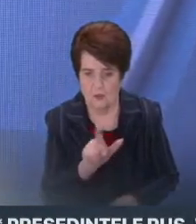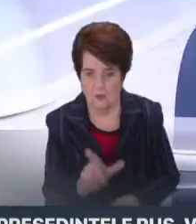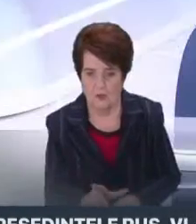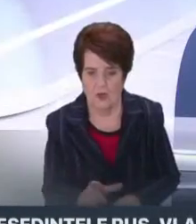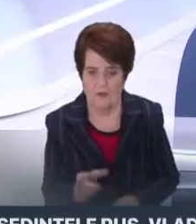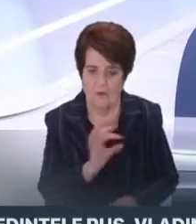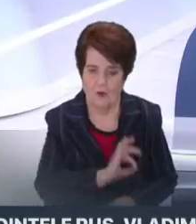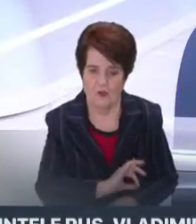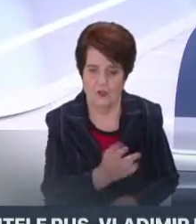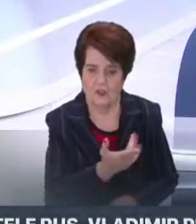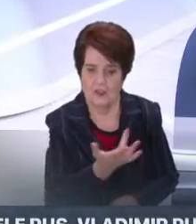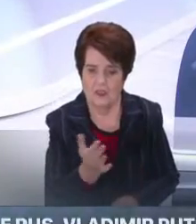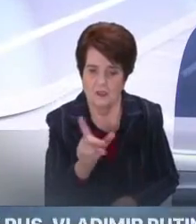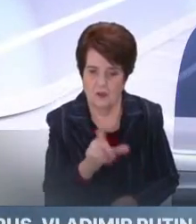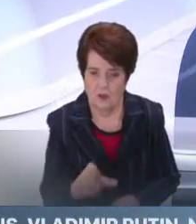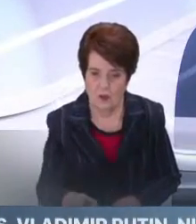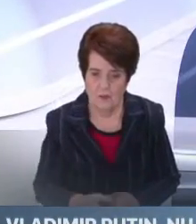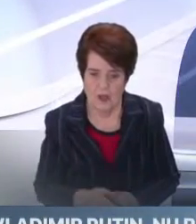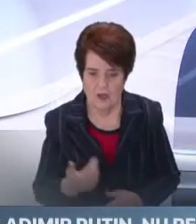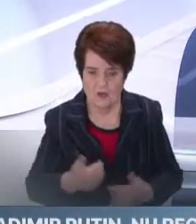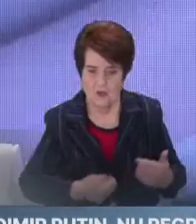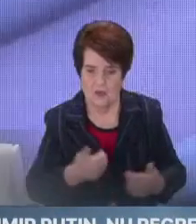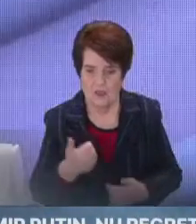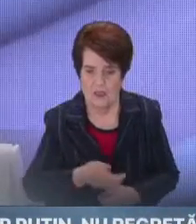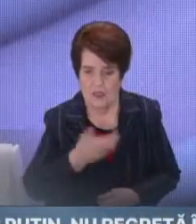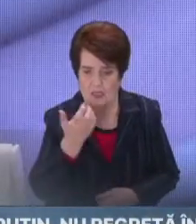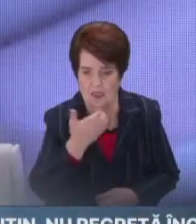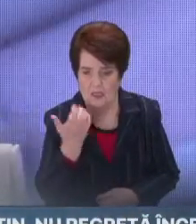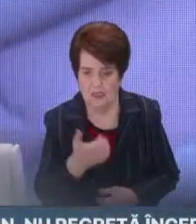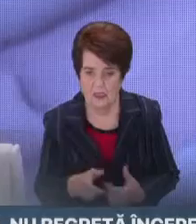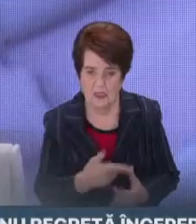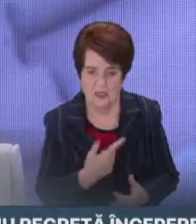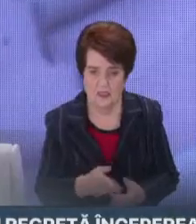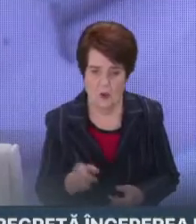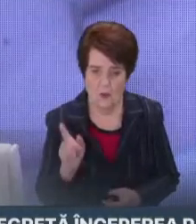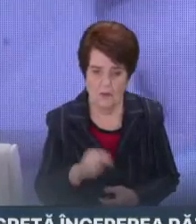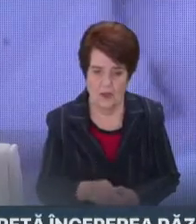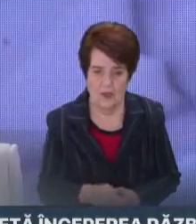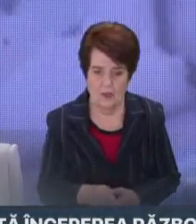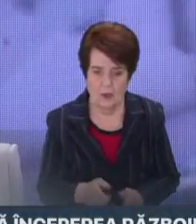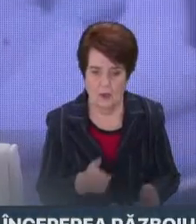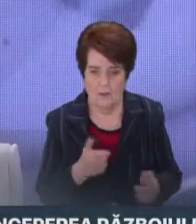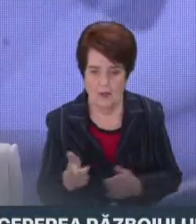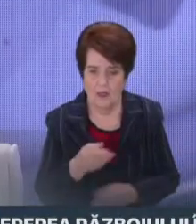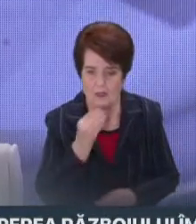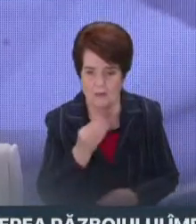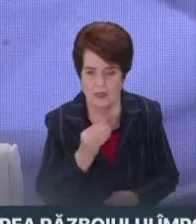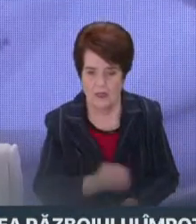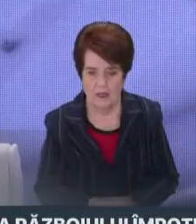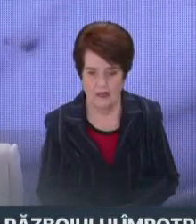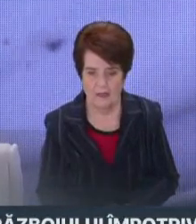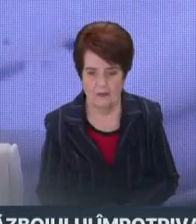gaze ca sursă alternativă de încălzire sau chiar pentru a pregăti mâncare?